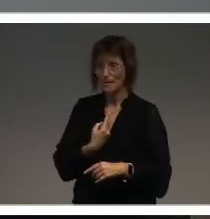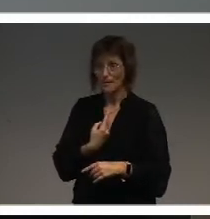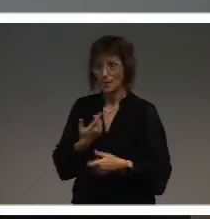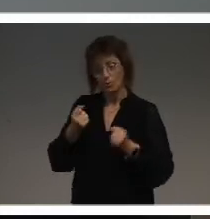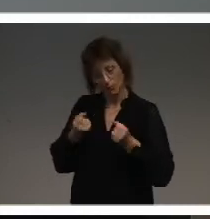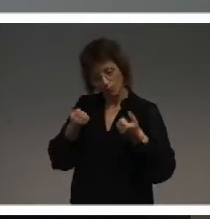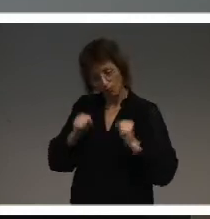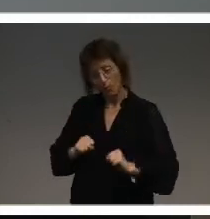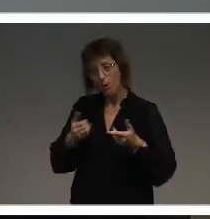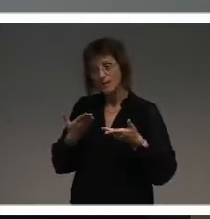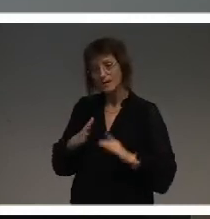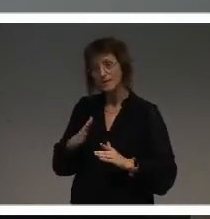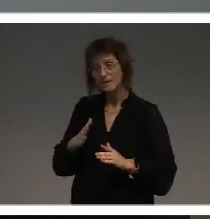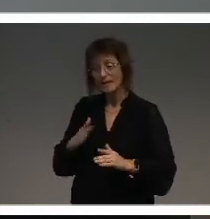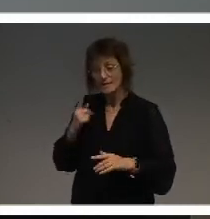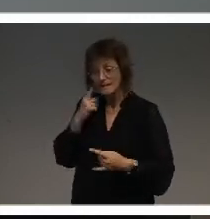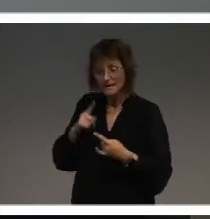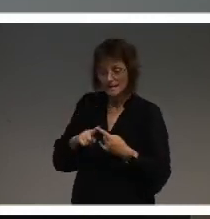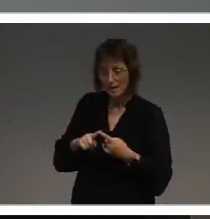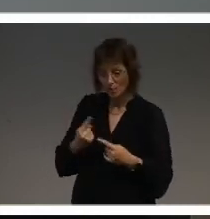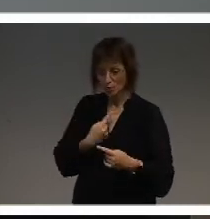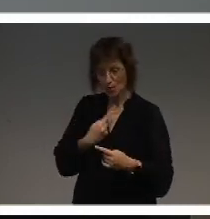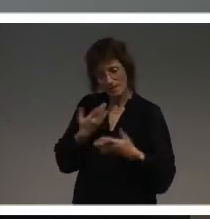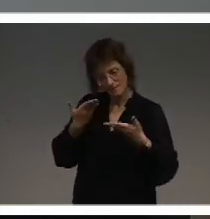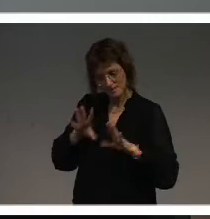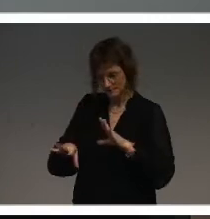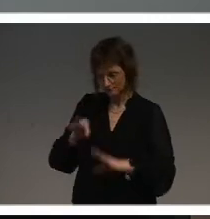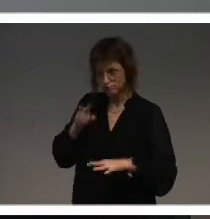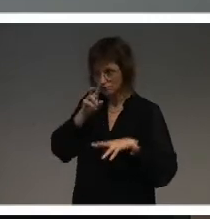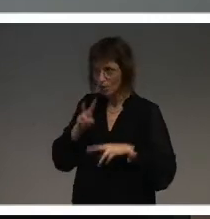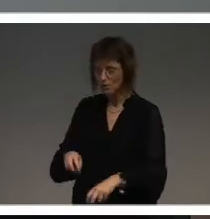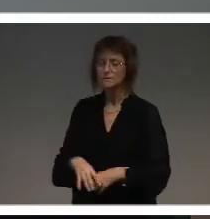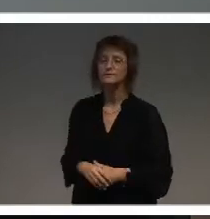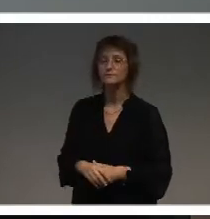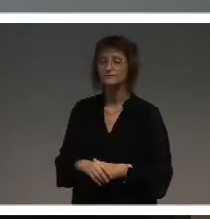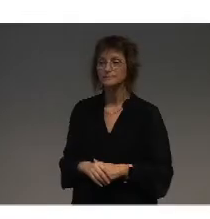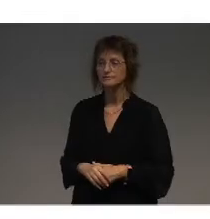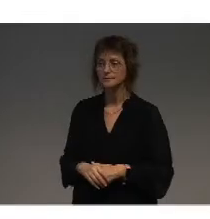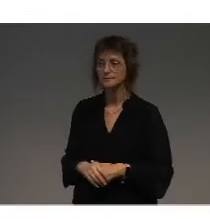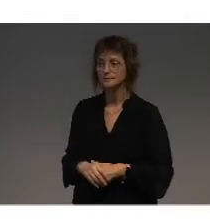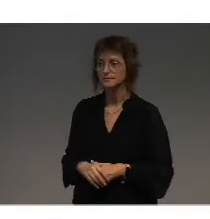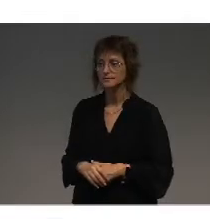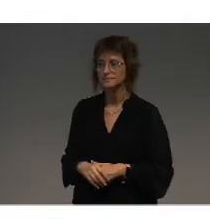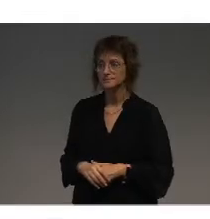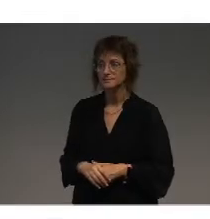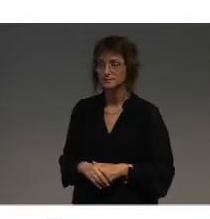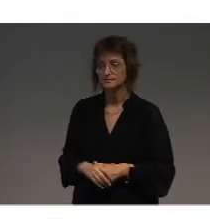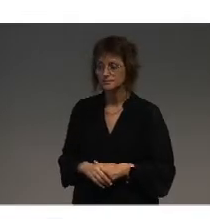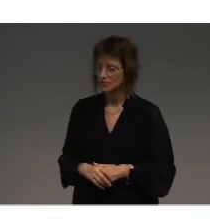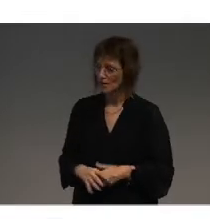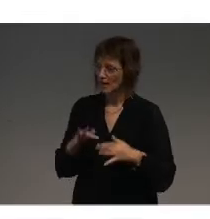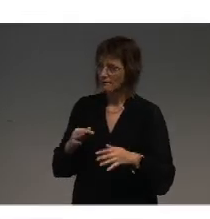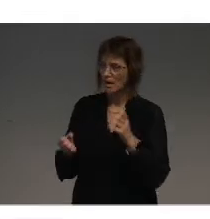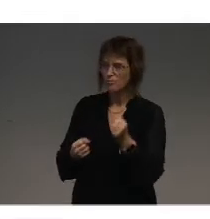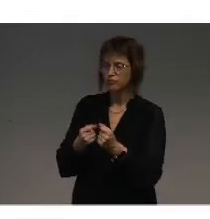la capacité, si un sujet le permet, de s'autosaisir sur une question. Donc pourquoi vous parlez de polyexposition? C'est